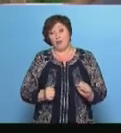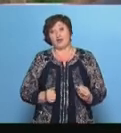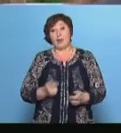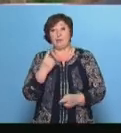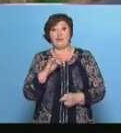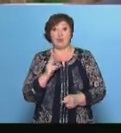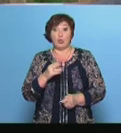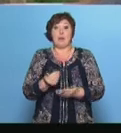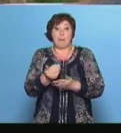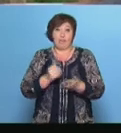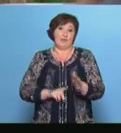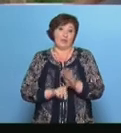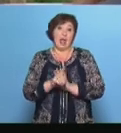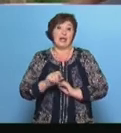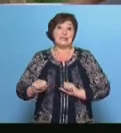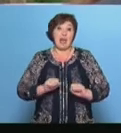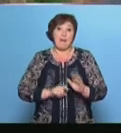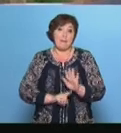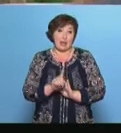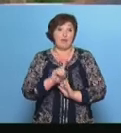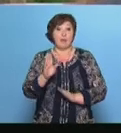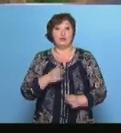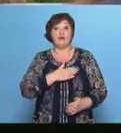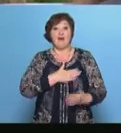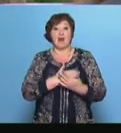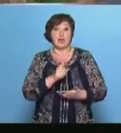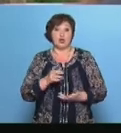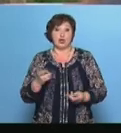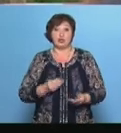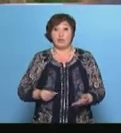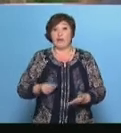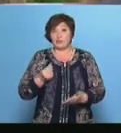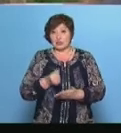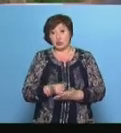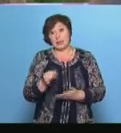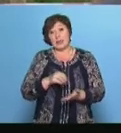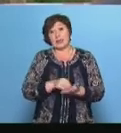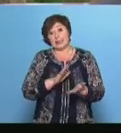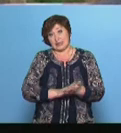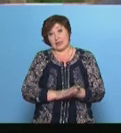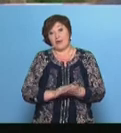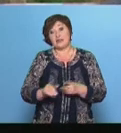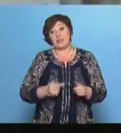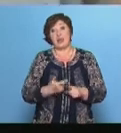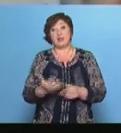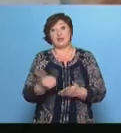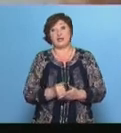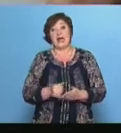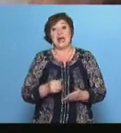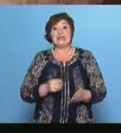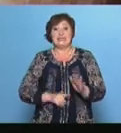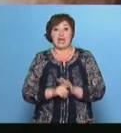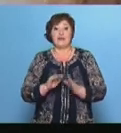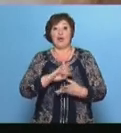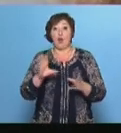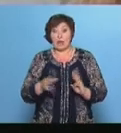перед забегом. Там у нас будут волонтеры, можно будет внести взнос и зарегистрироваться на забег и получить стартовый комплект. Это силиконовый